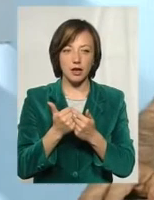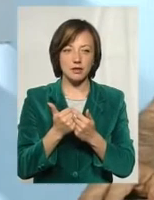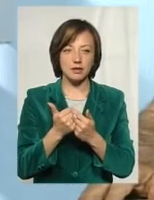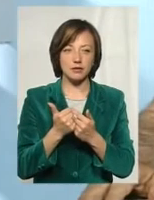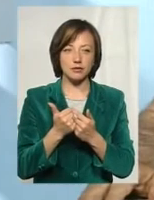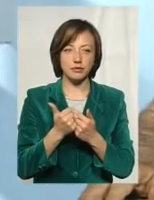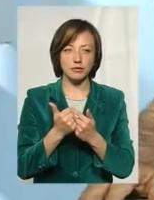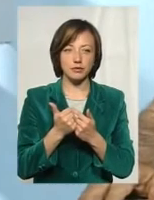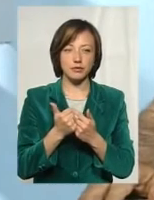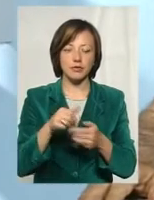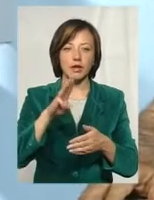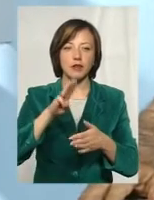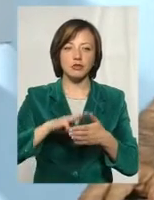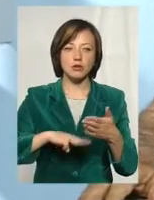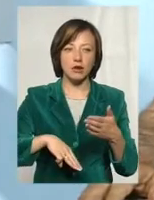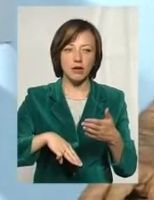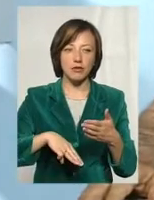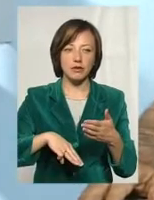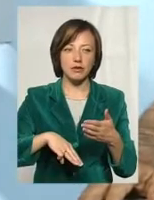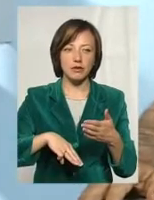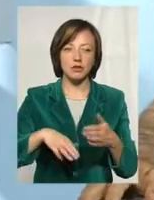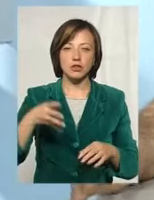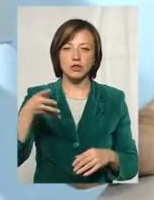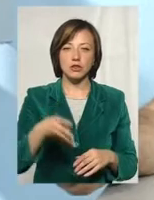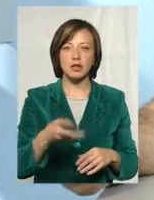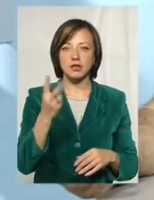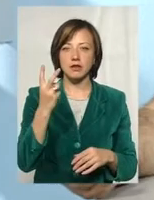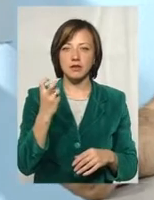начисляється штраф у